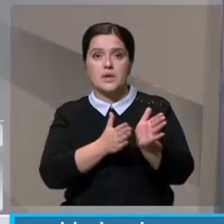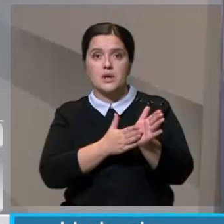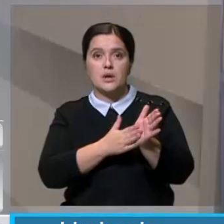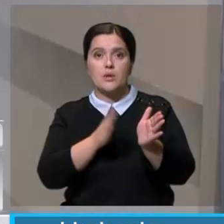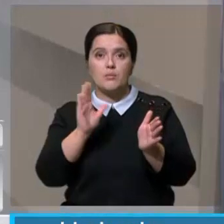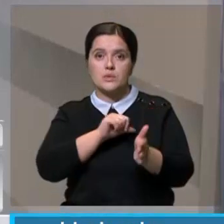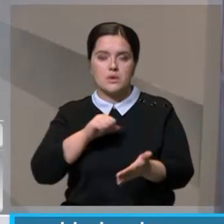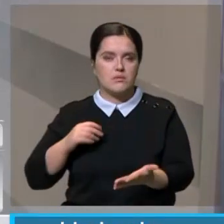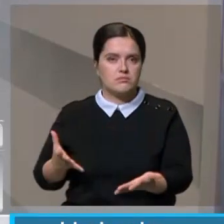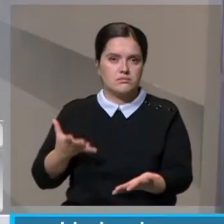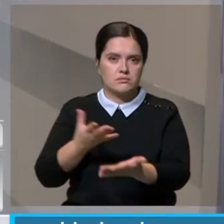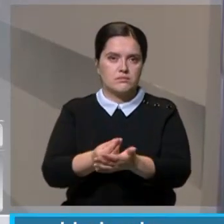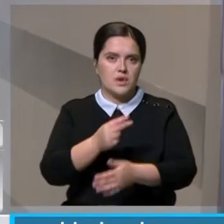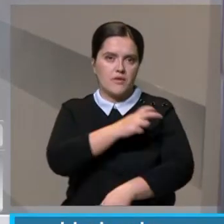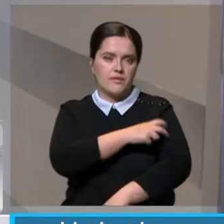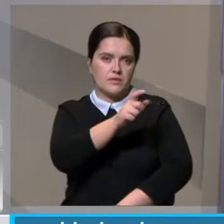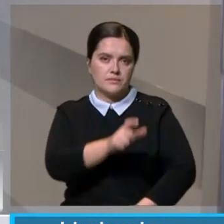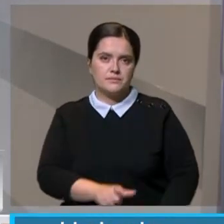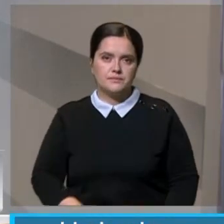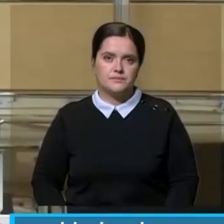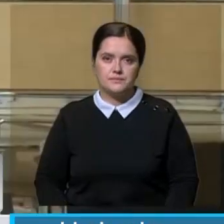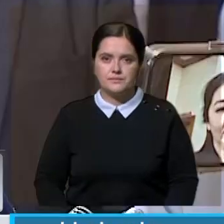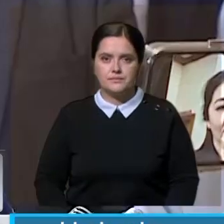премии медики будут платить сами.